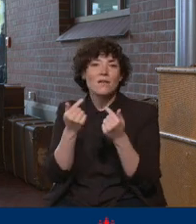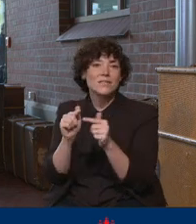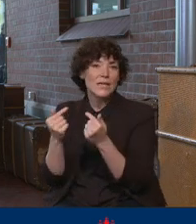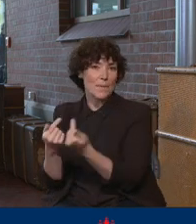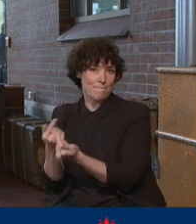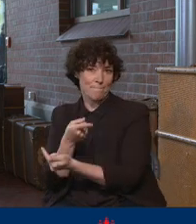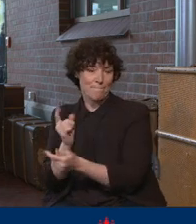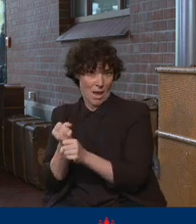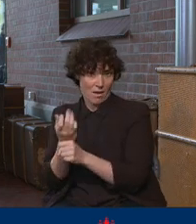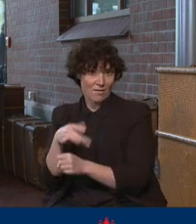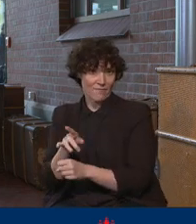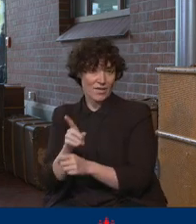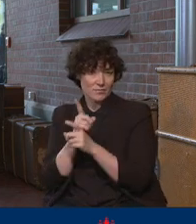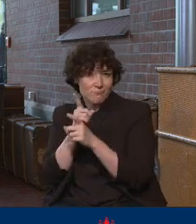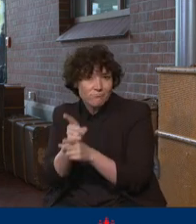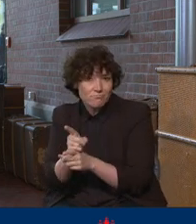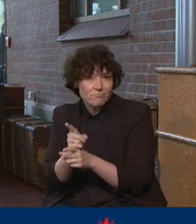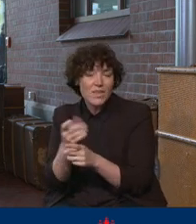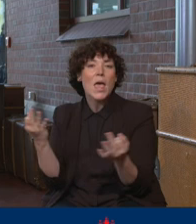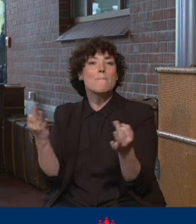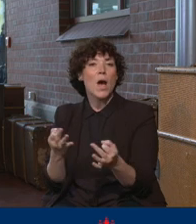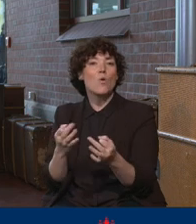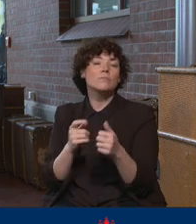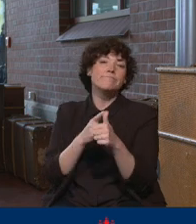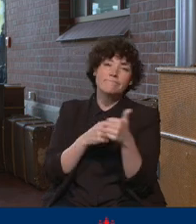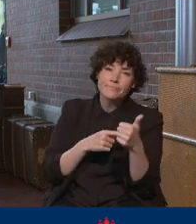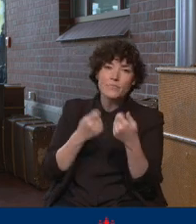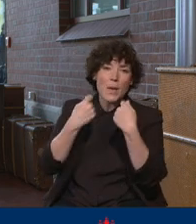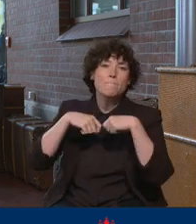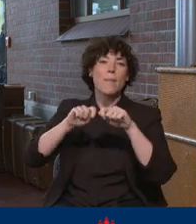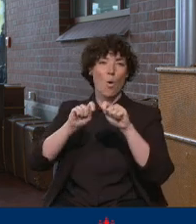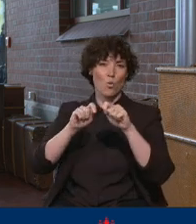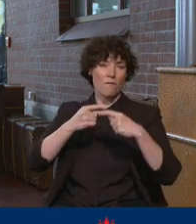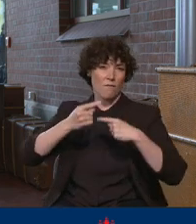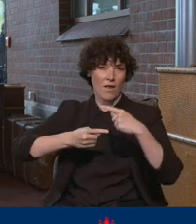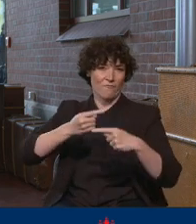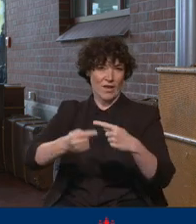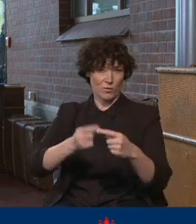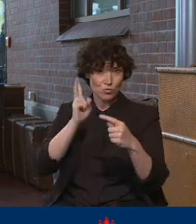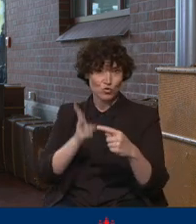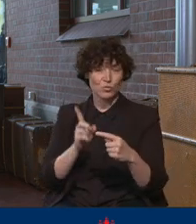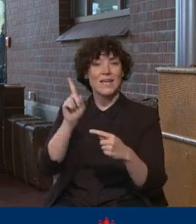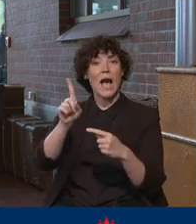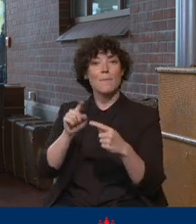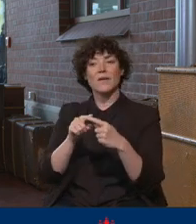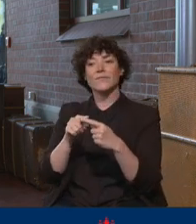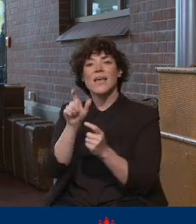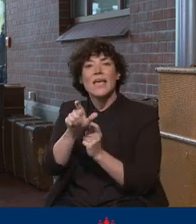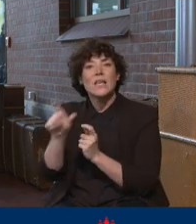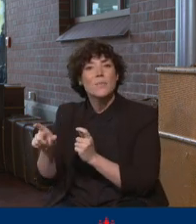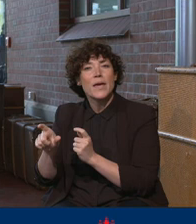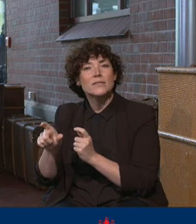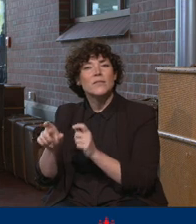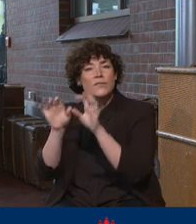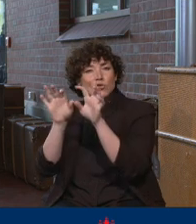wir brauchen nicht nur eine bauliche weiterentwicklung sondern wir müssen aus diesen rudimentären elementen teils infrastruktur und